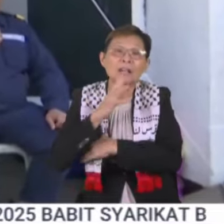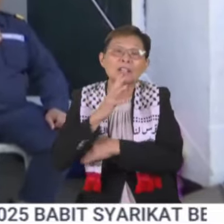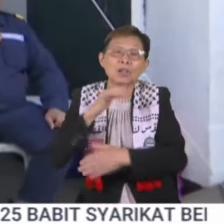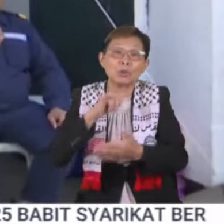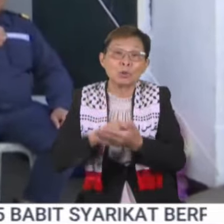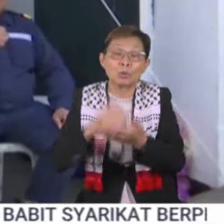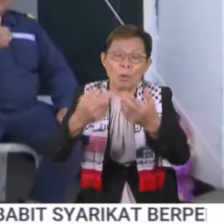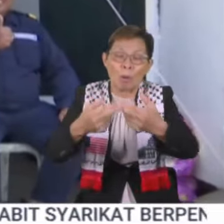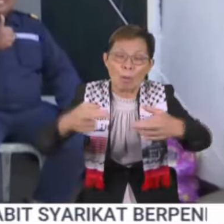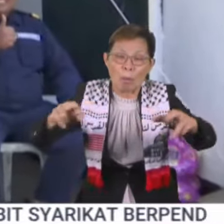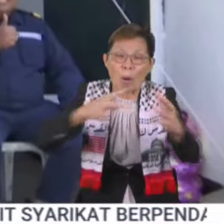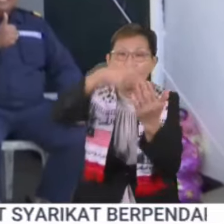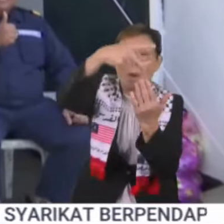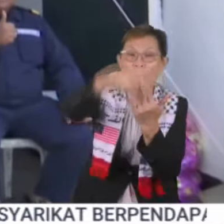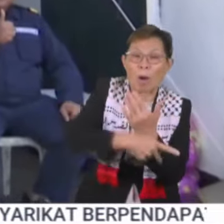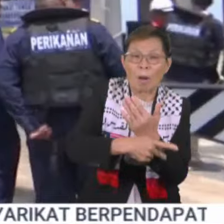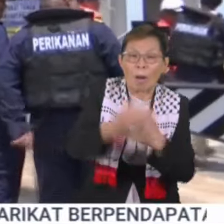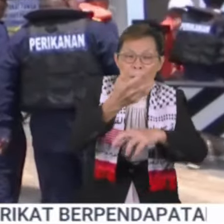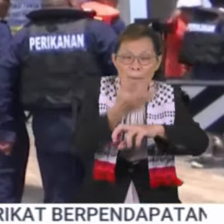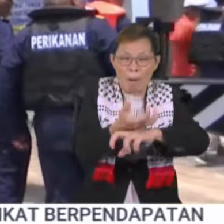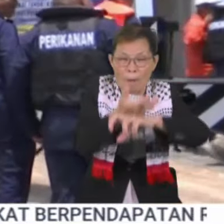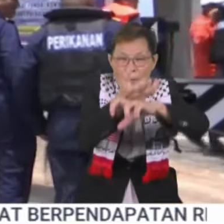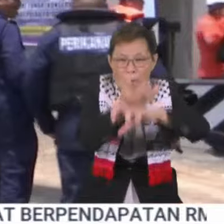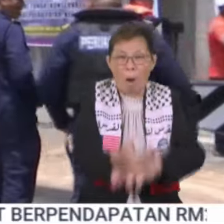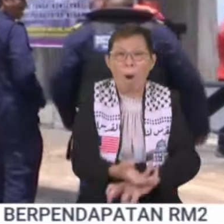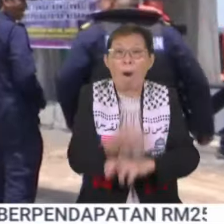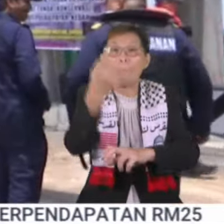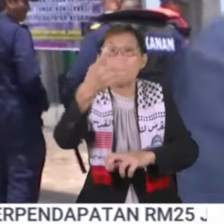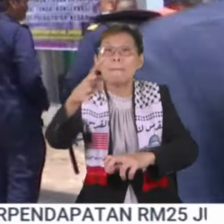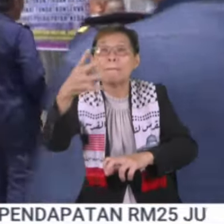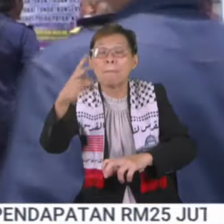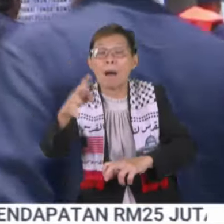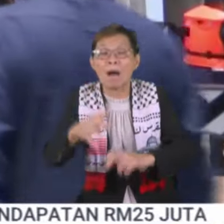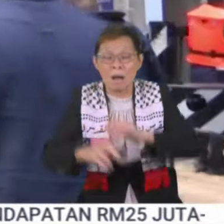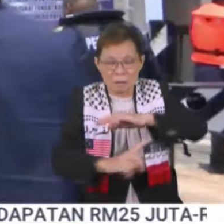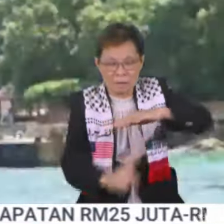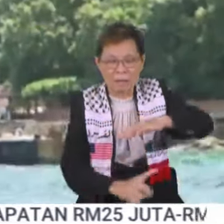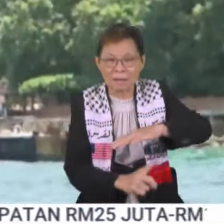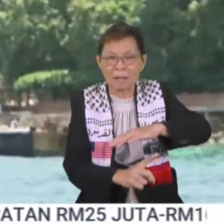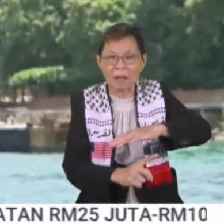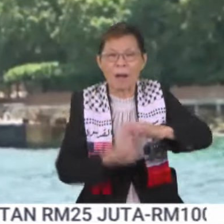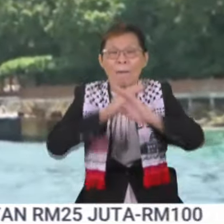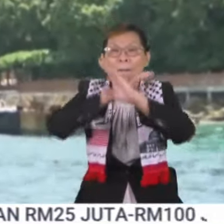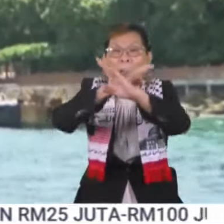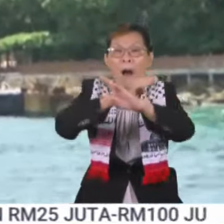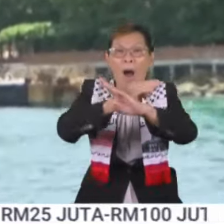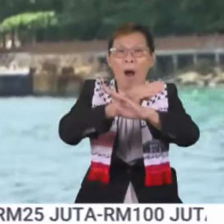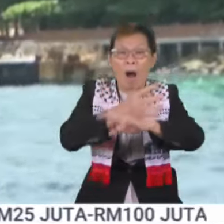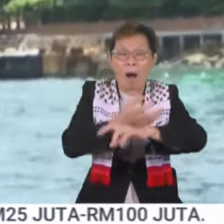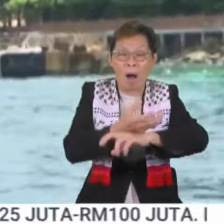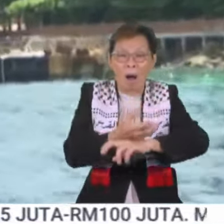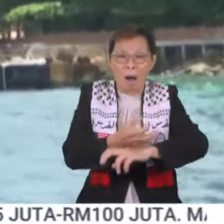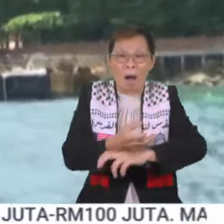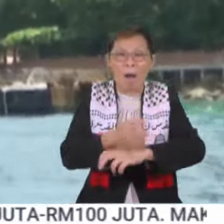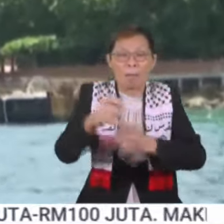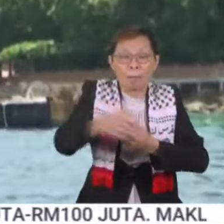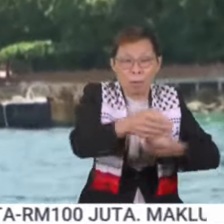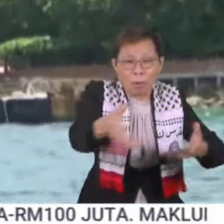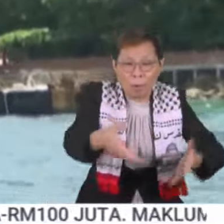demikian selepas merasmikan program melabuh 14 tukun konservasi dasar lembut penghalang pukat tunda di Pulau